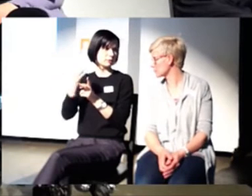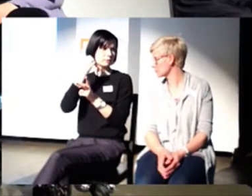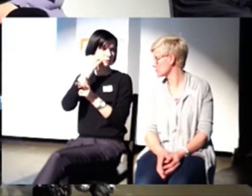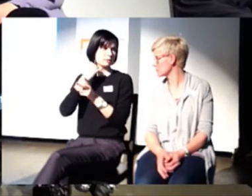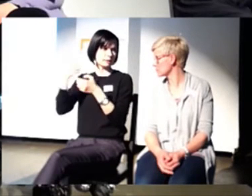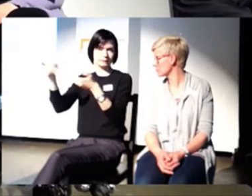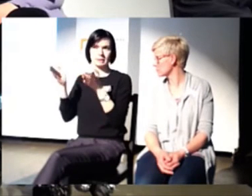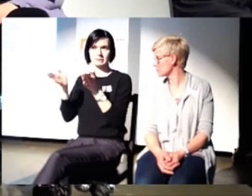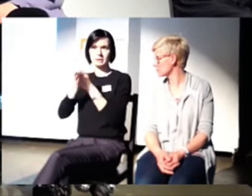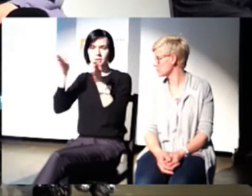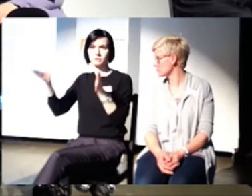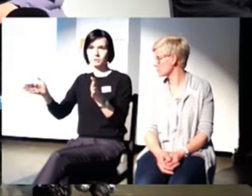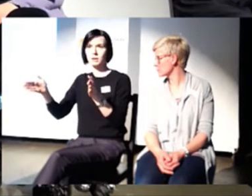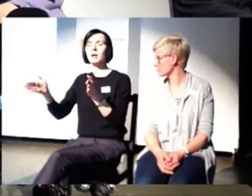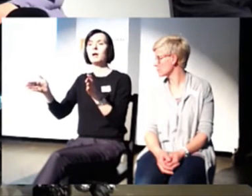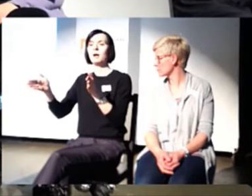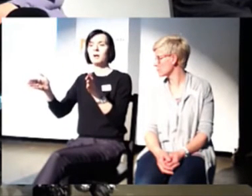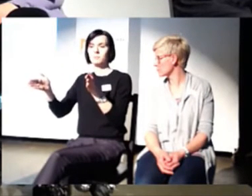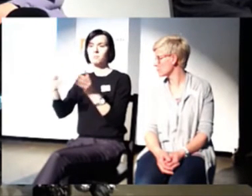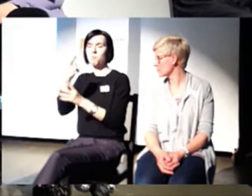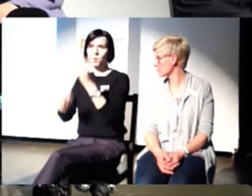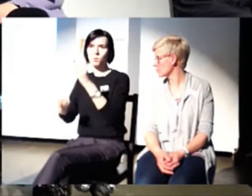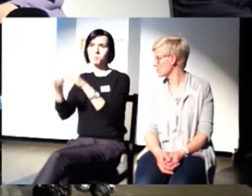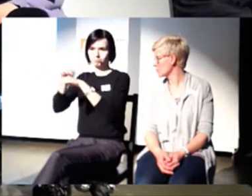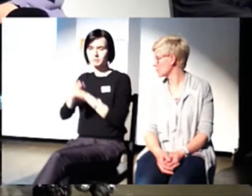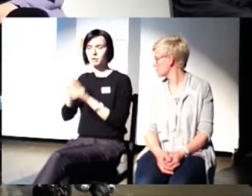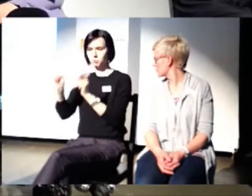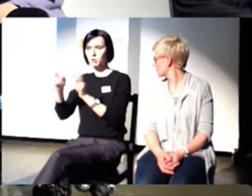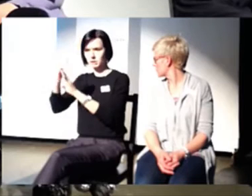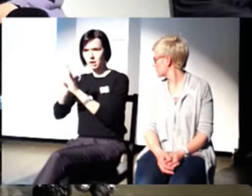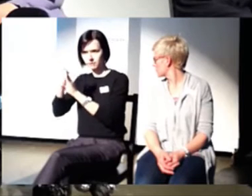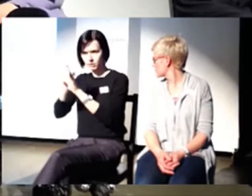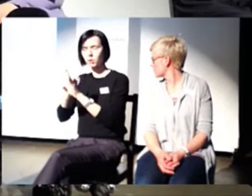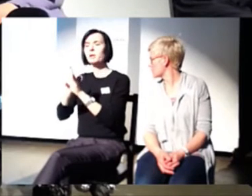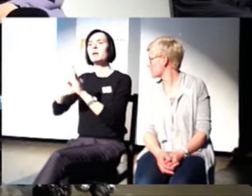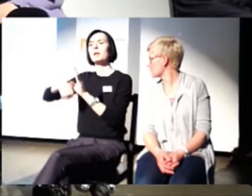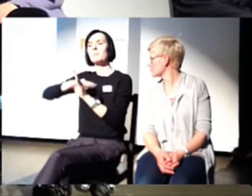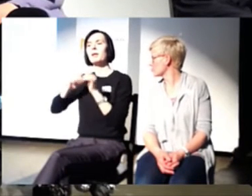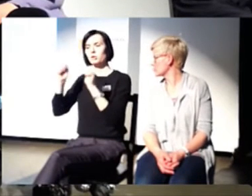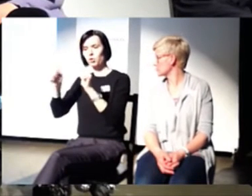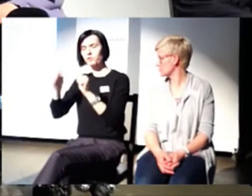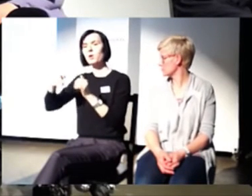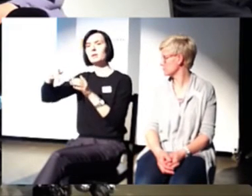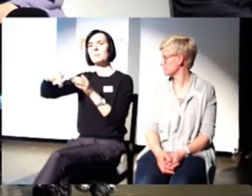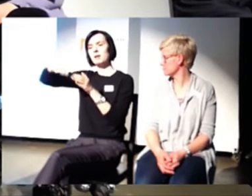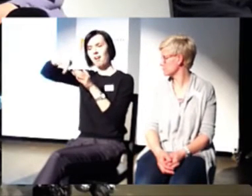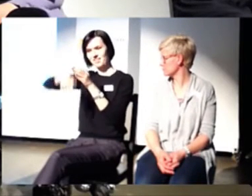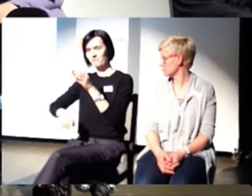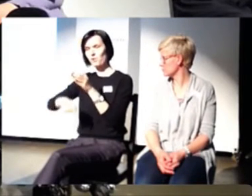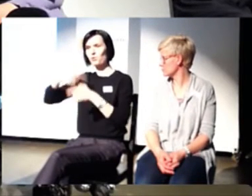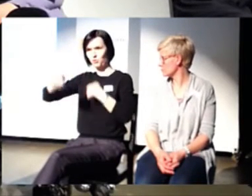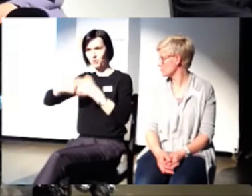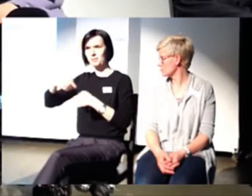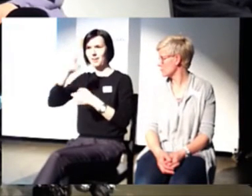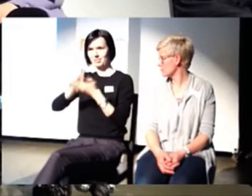on tai mitä perustuu siihen, että taiteilijoiden välillä tapahtuu vuorovaikutus, syntyy ehkä